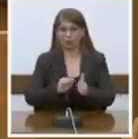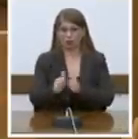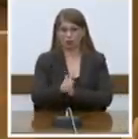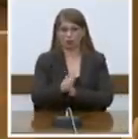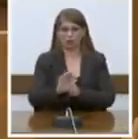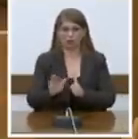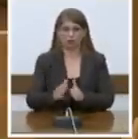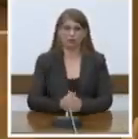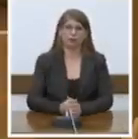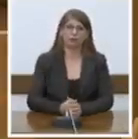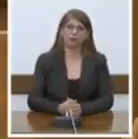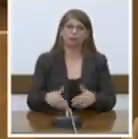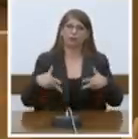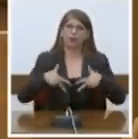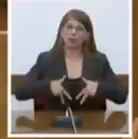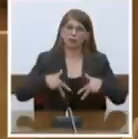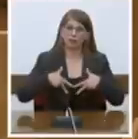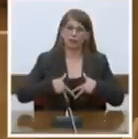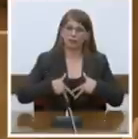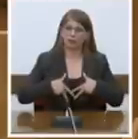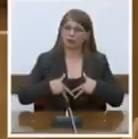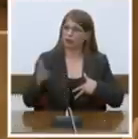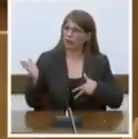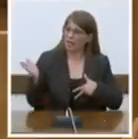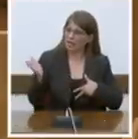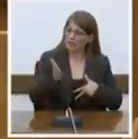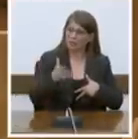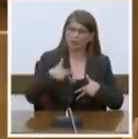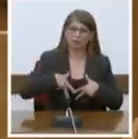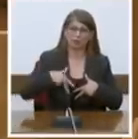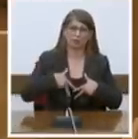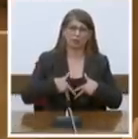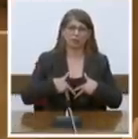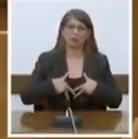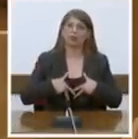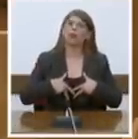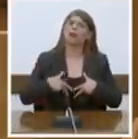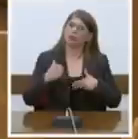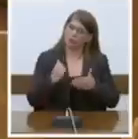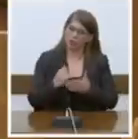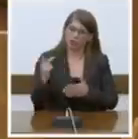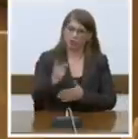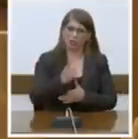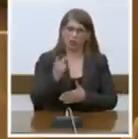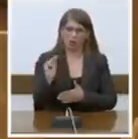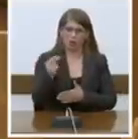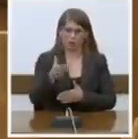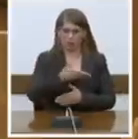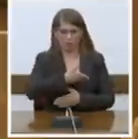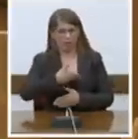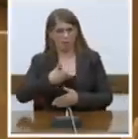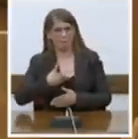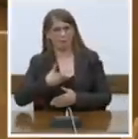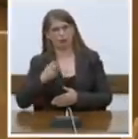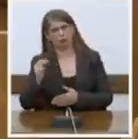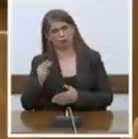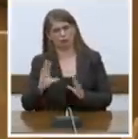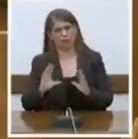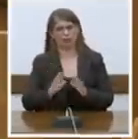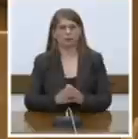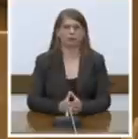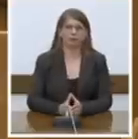και κυβερνητική για εσάς της κυβέρνησης και κοινοβουλευτική για εμάς τους βουλευτές.